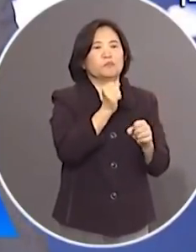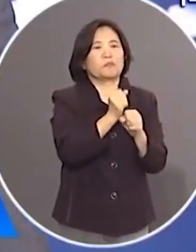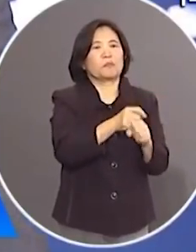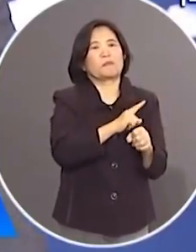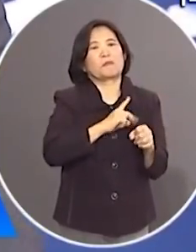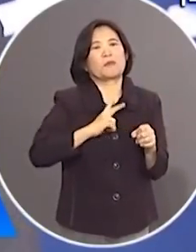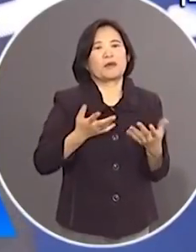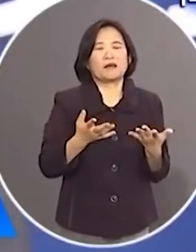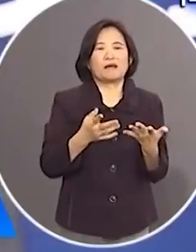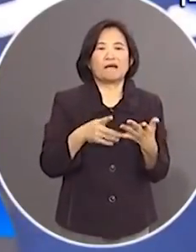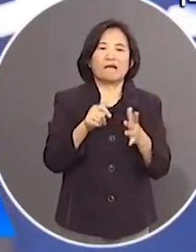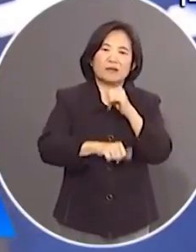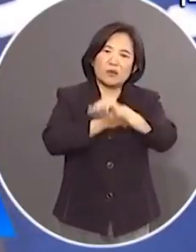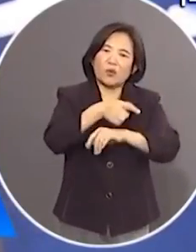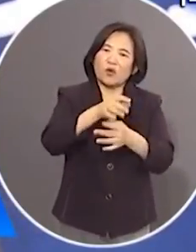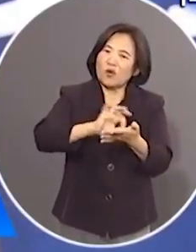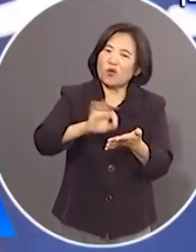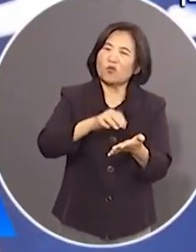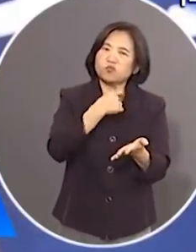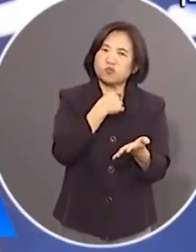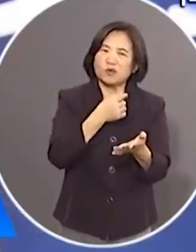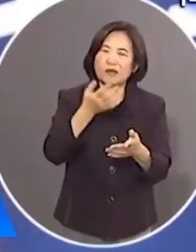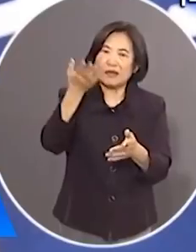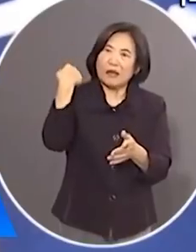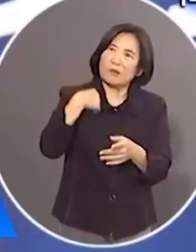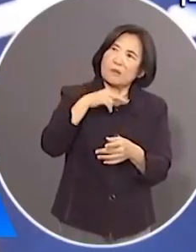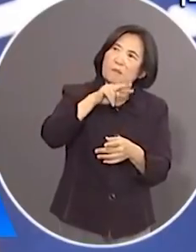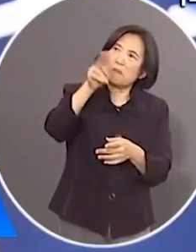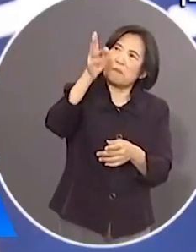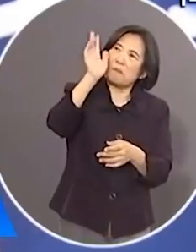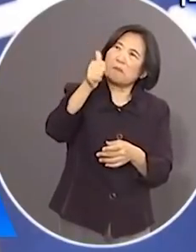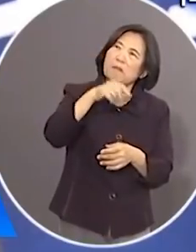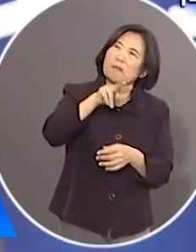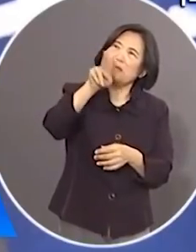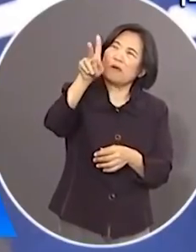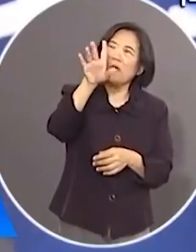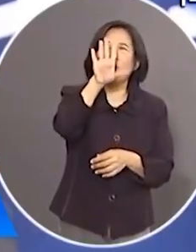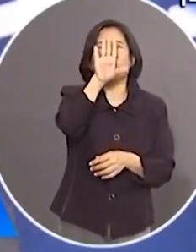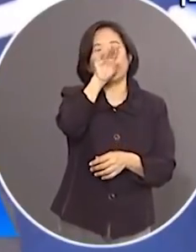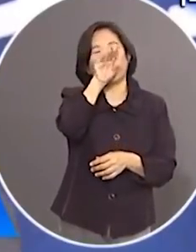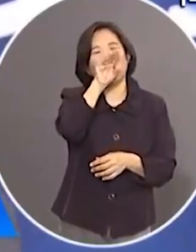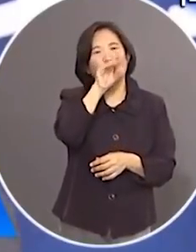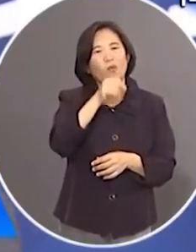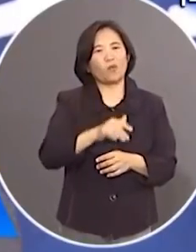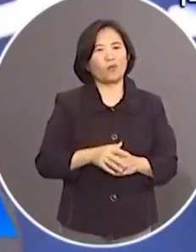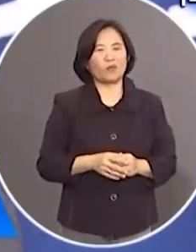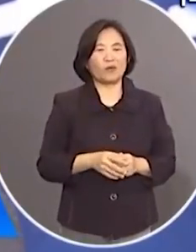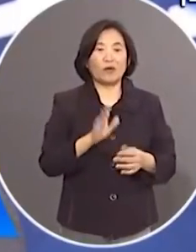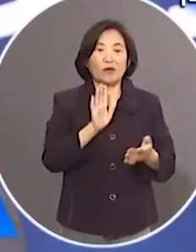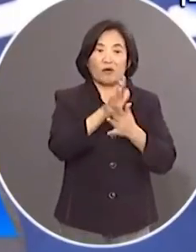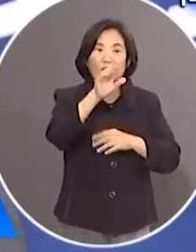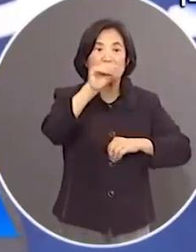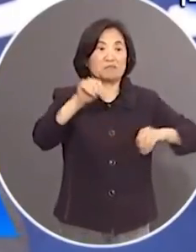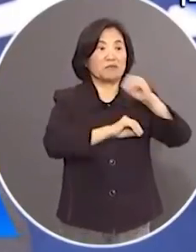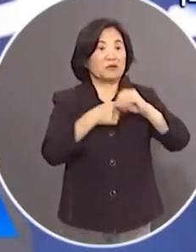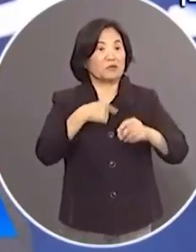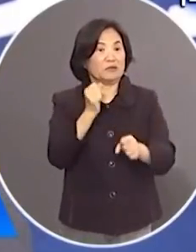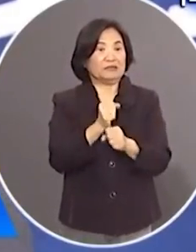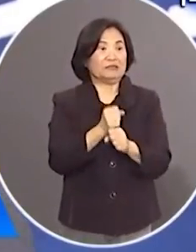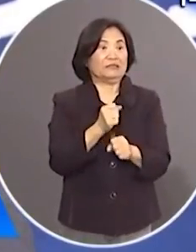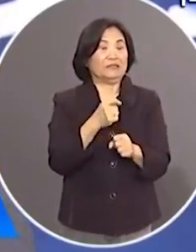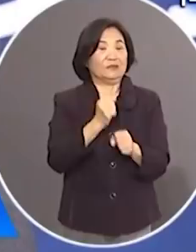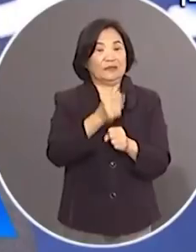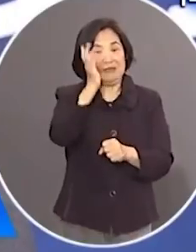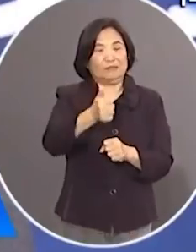赚生活费。那时候看着老板很羡慕，但后来自己当老板，每天跑